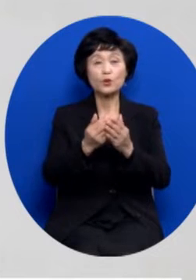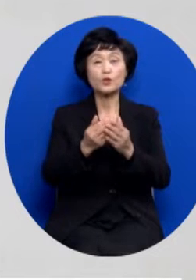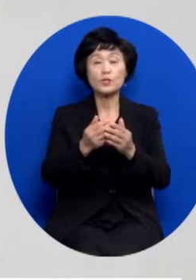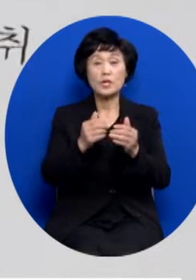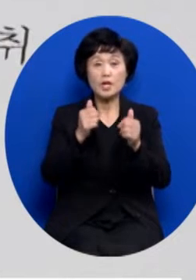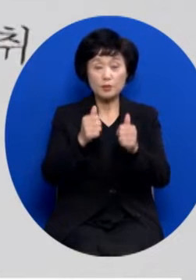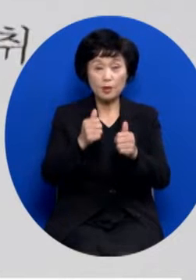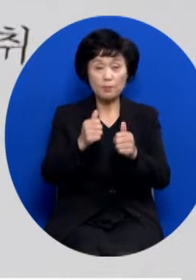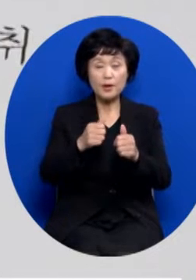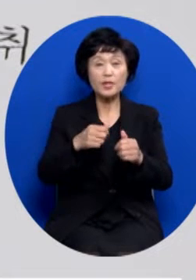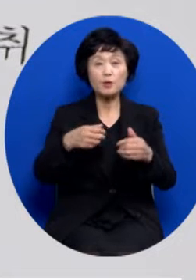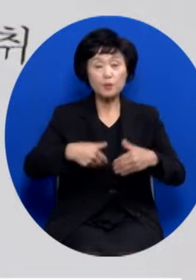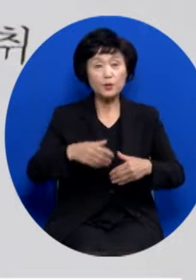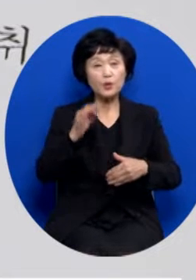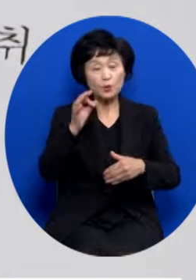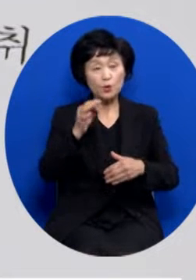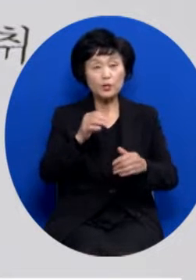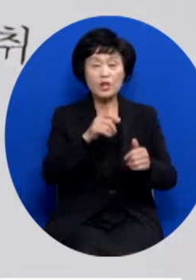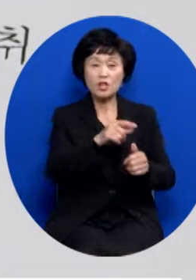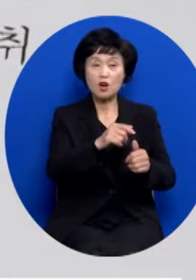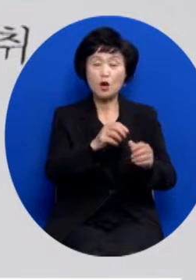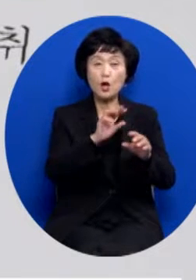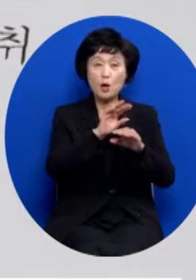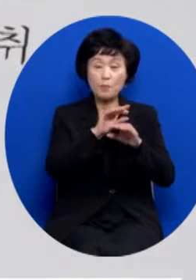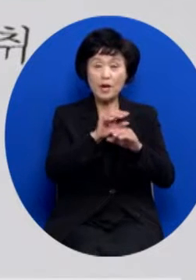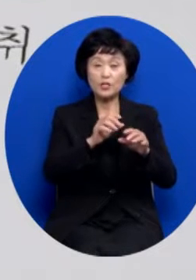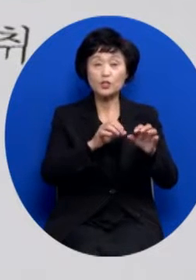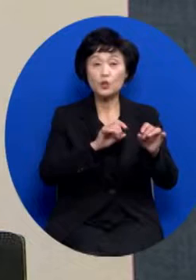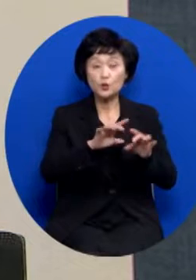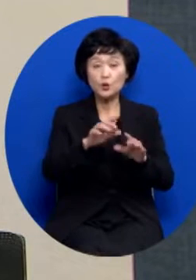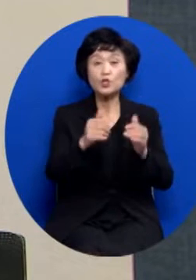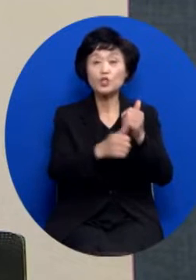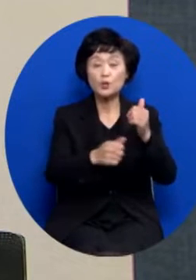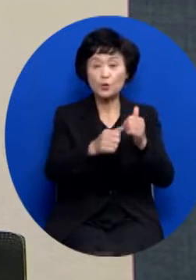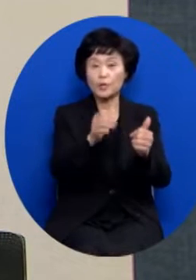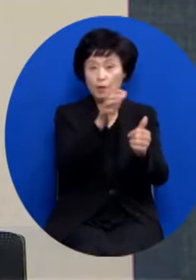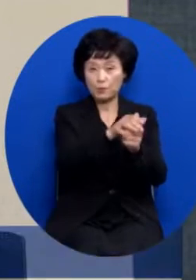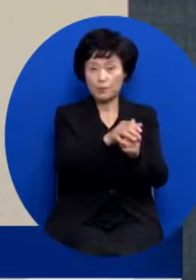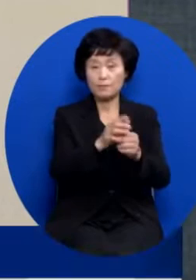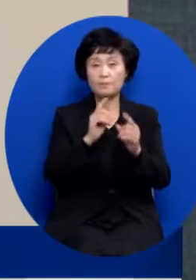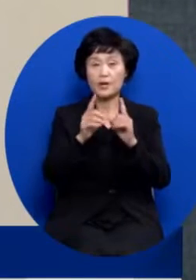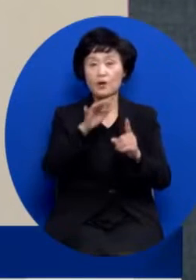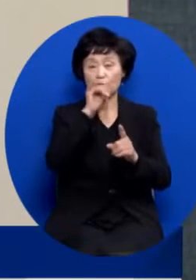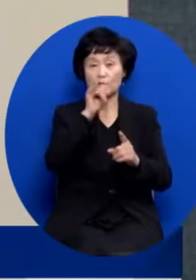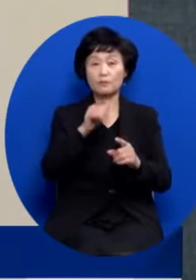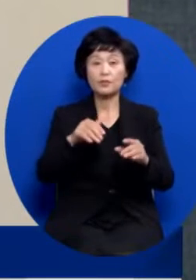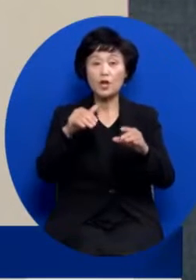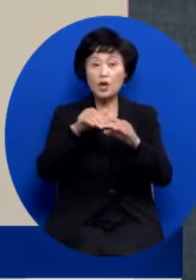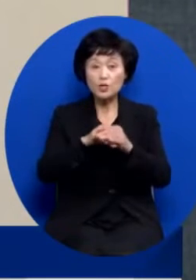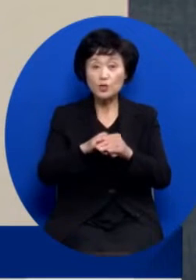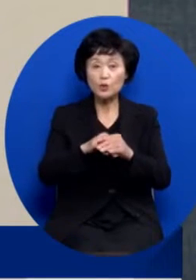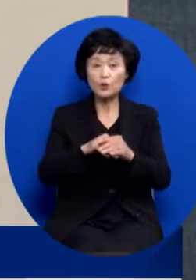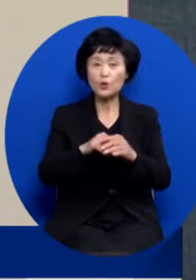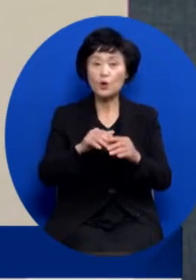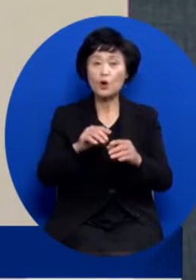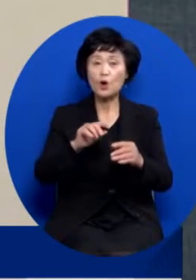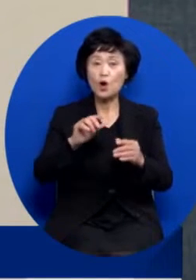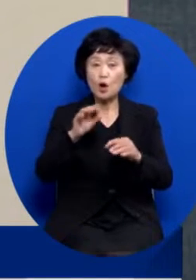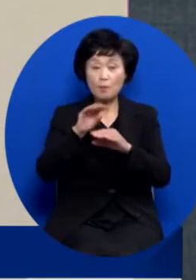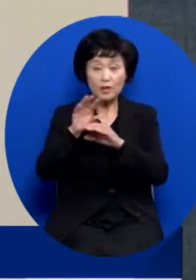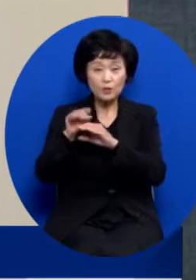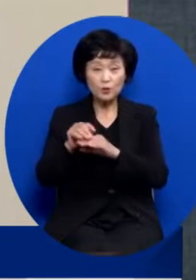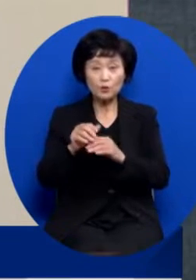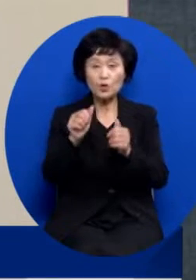피고인 방송통신위원회가 부담한다고 판결했습니다. 종교 전문 채널로 동성애를 불허하는